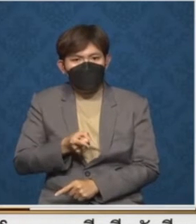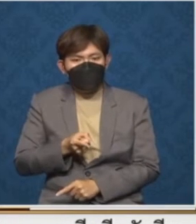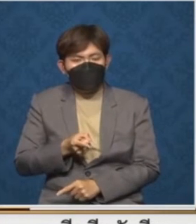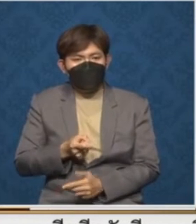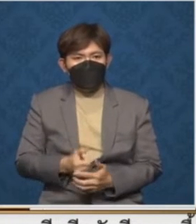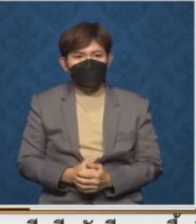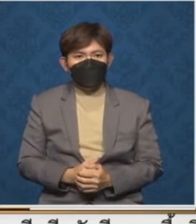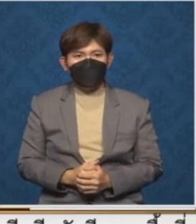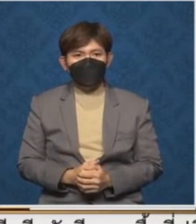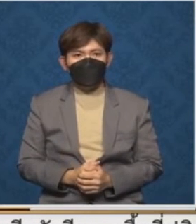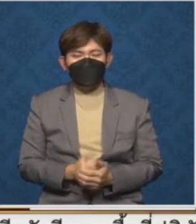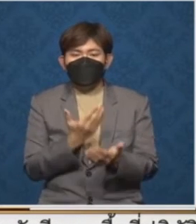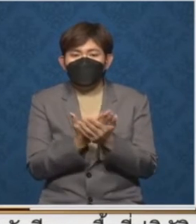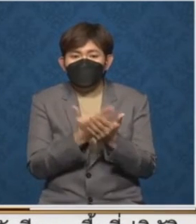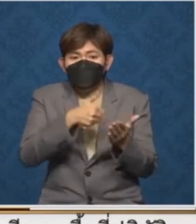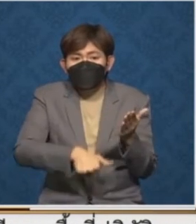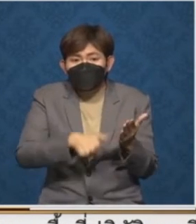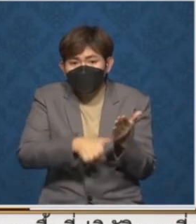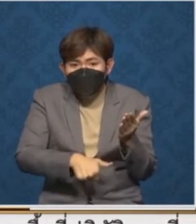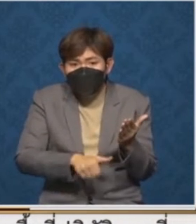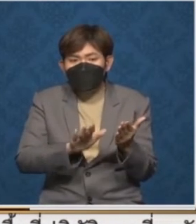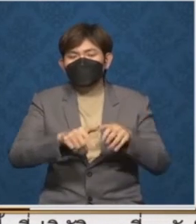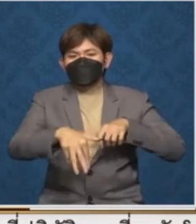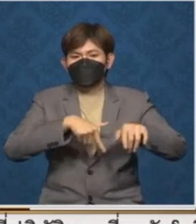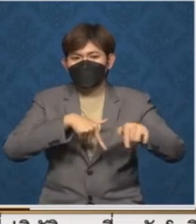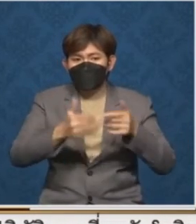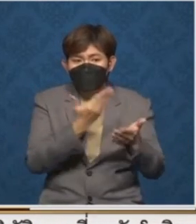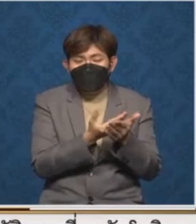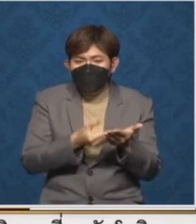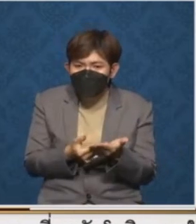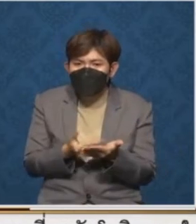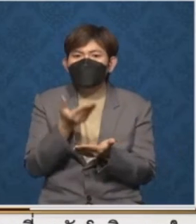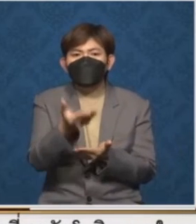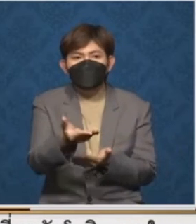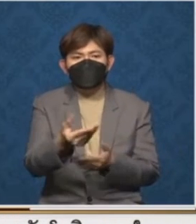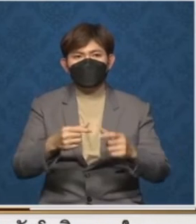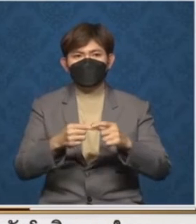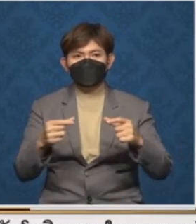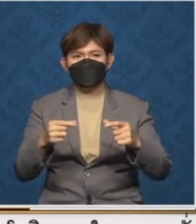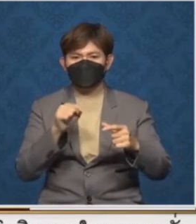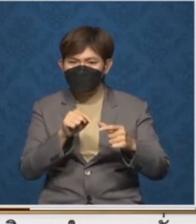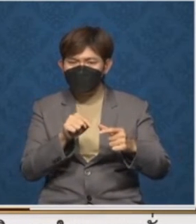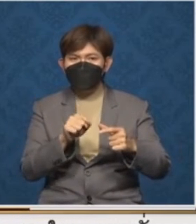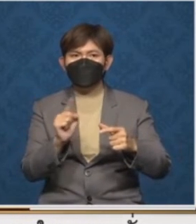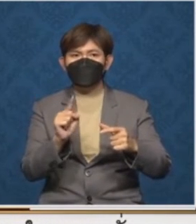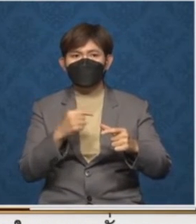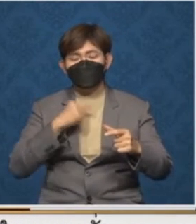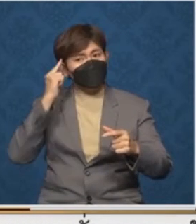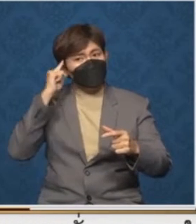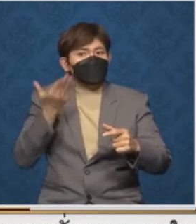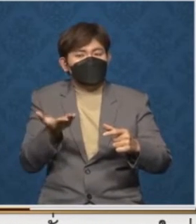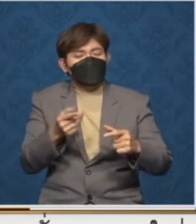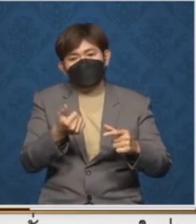ที่องคการอนามัยโลกรับรองผมพูตร นะครบวนนั้นผมนกในใว่